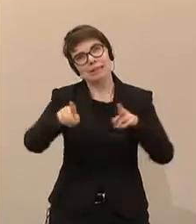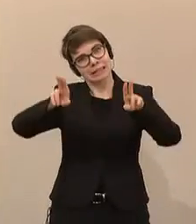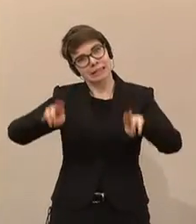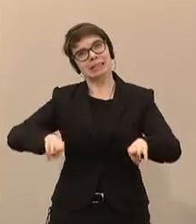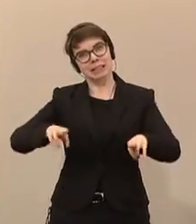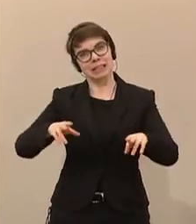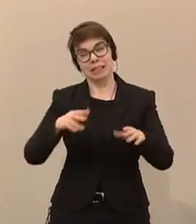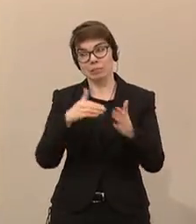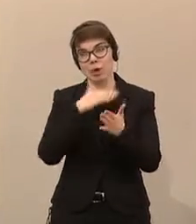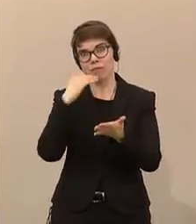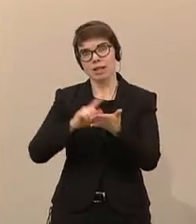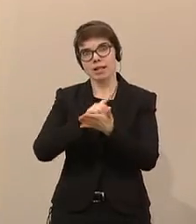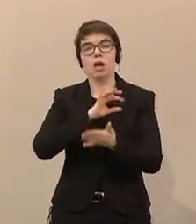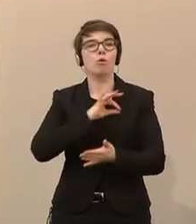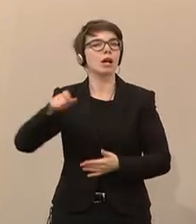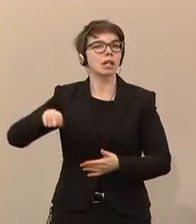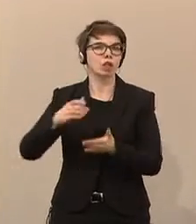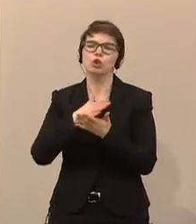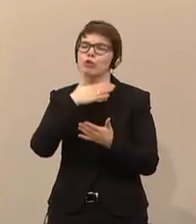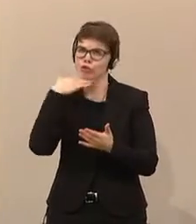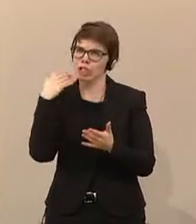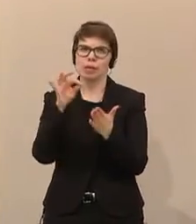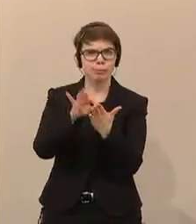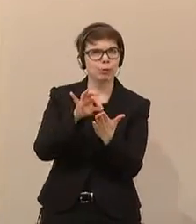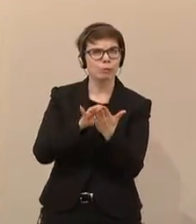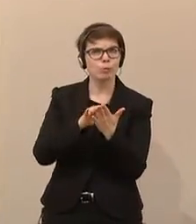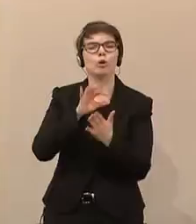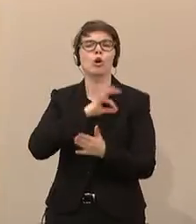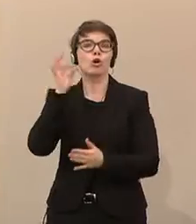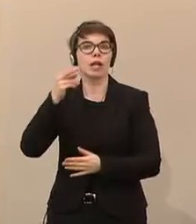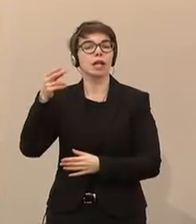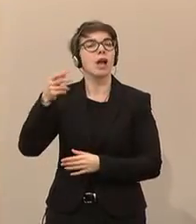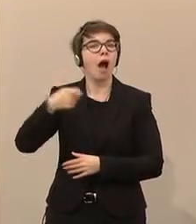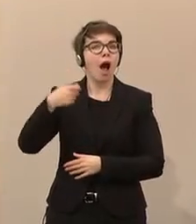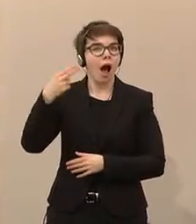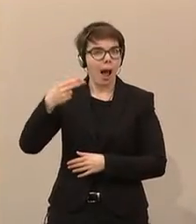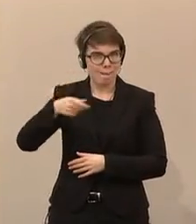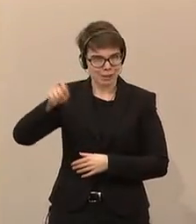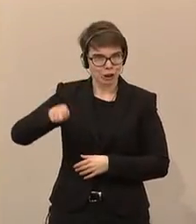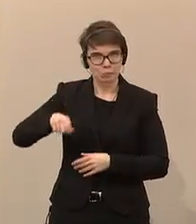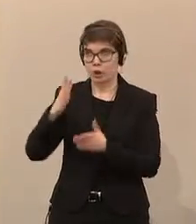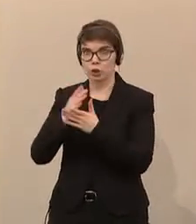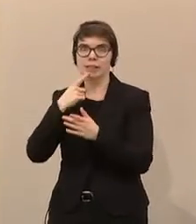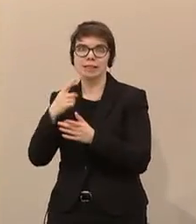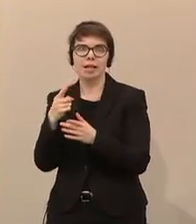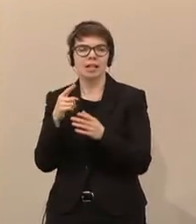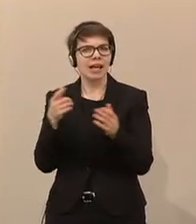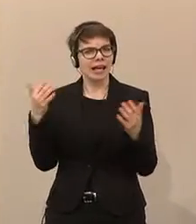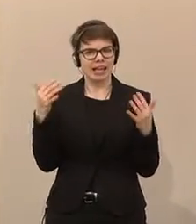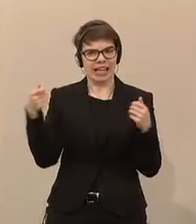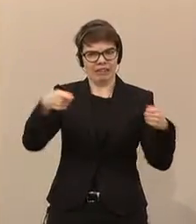Zeit brauchen werden. Kollege Taschen hat schon viele Punkte ausgeführt. Und Kollegin Hammerschmidt, Sie haben etwa behauptet, dass die Investitionen im Schulausbau fehlen. Da